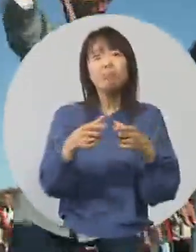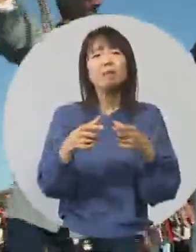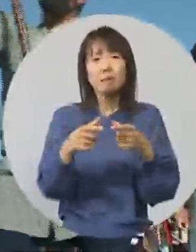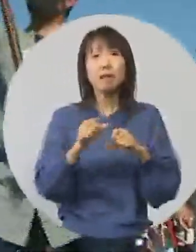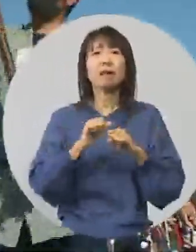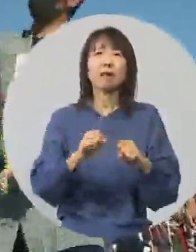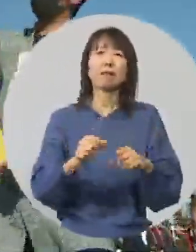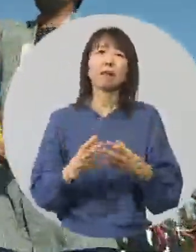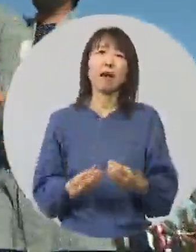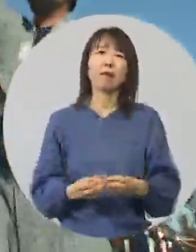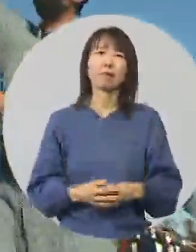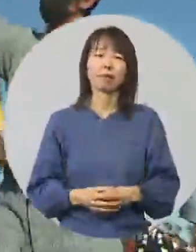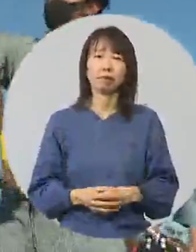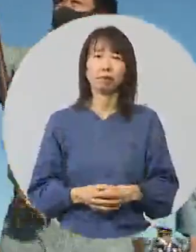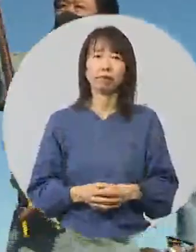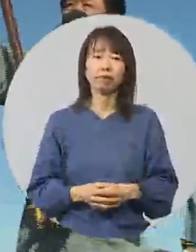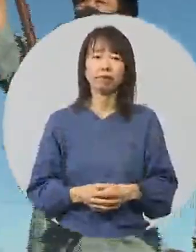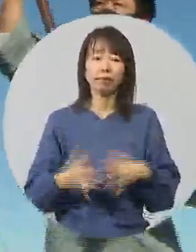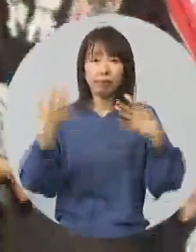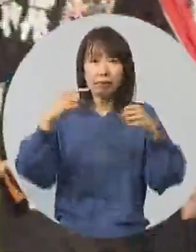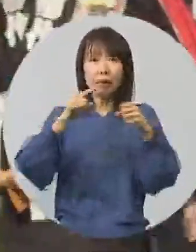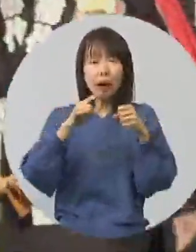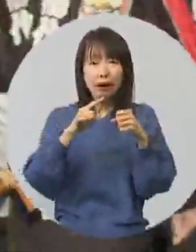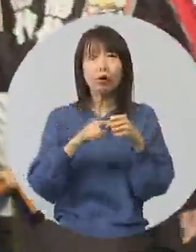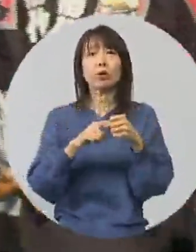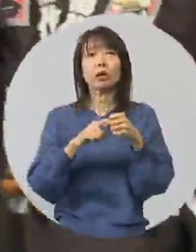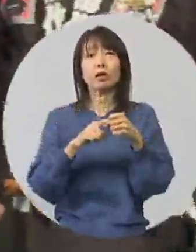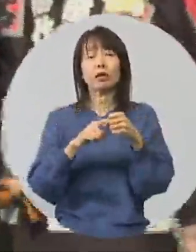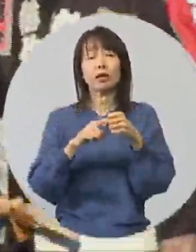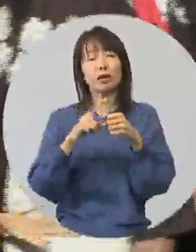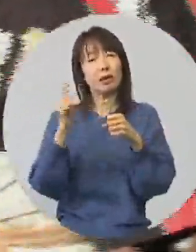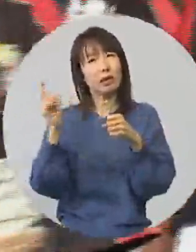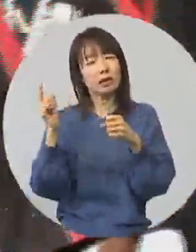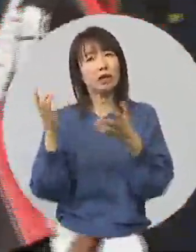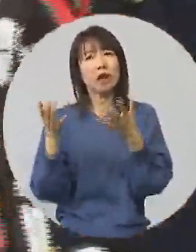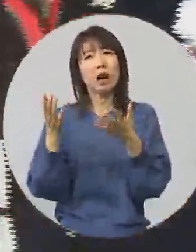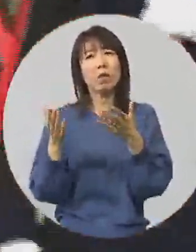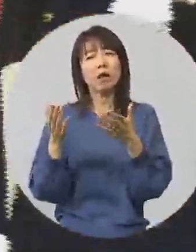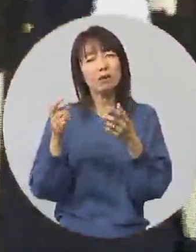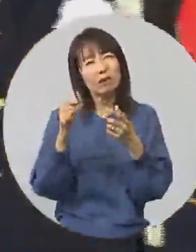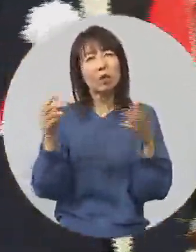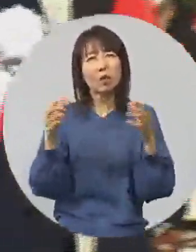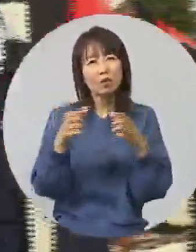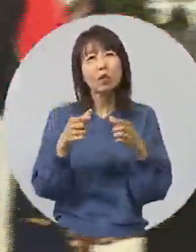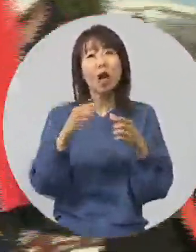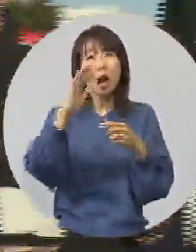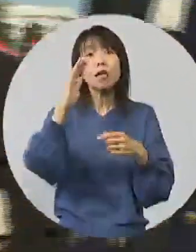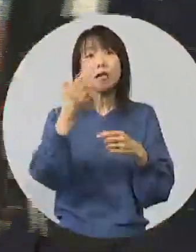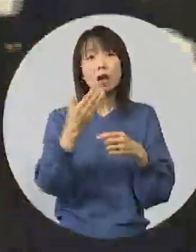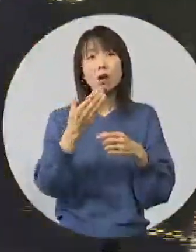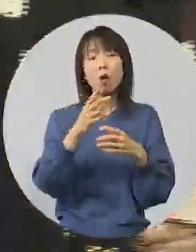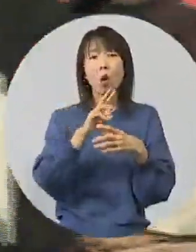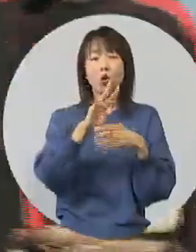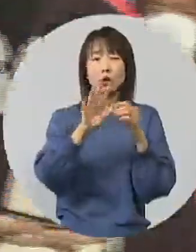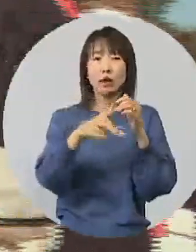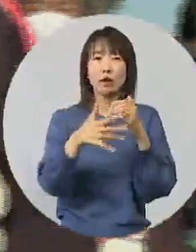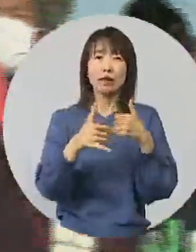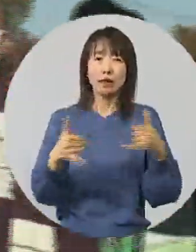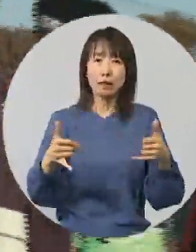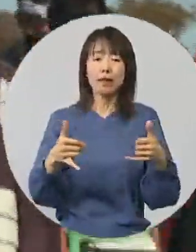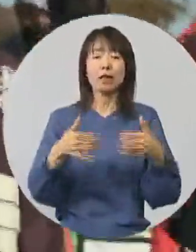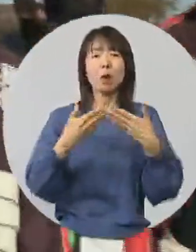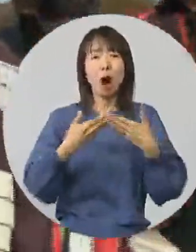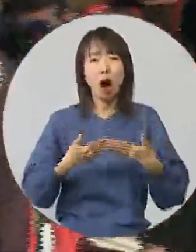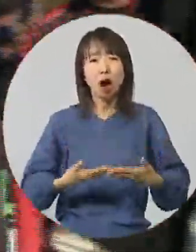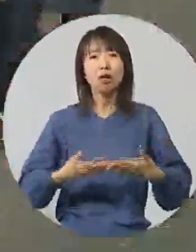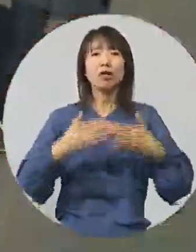ました。毎年恒例の華やかな出初め式とはなりませんでしたが、藤沢市民の安心安